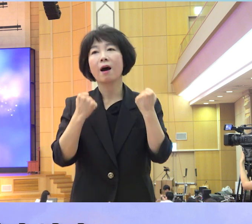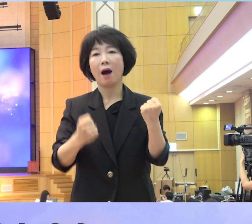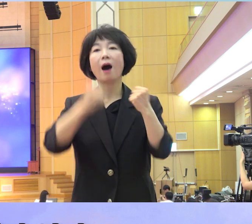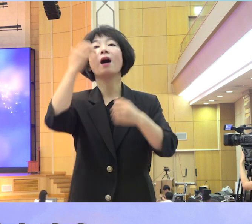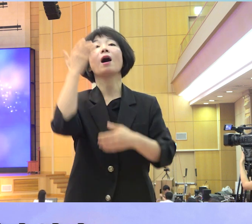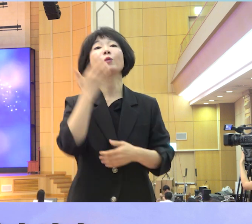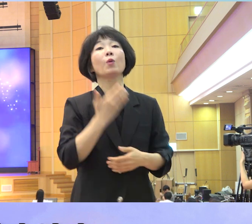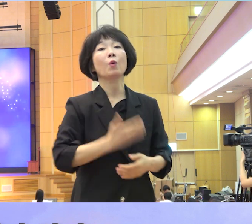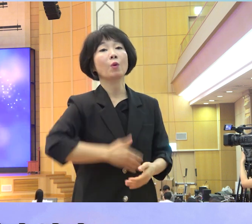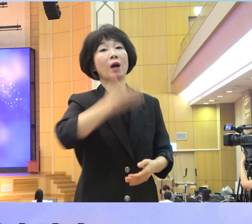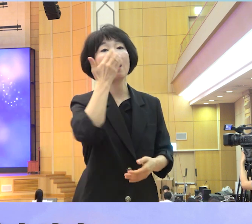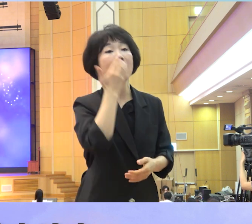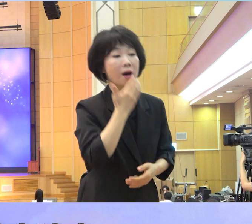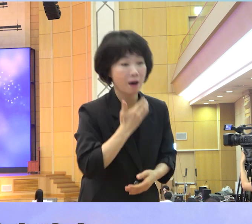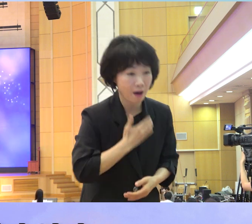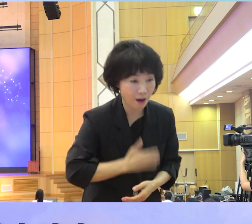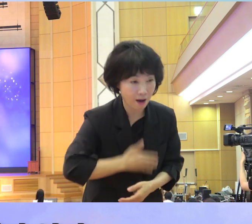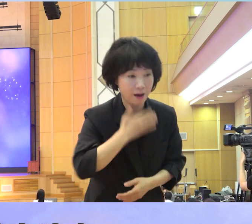계심을